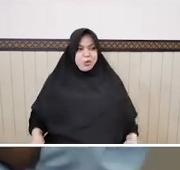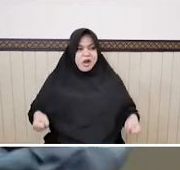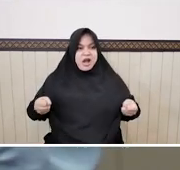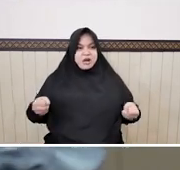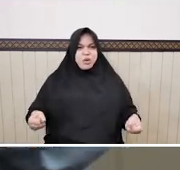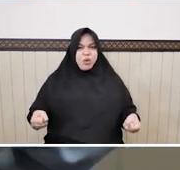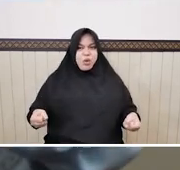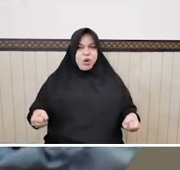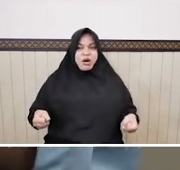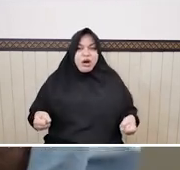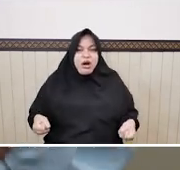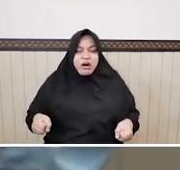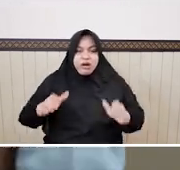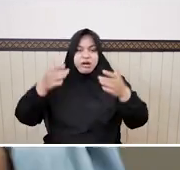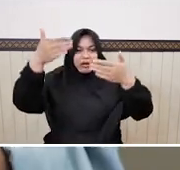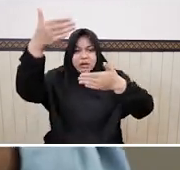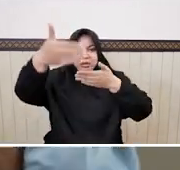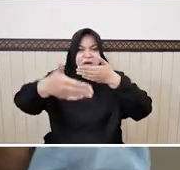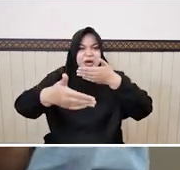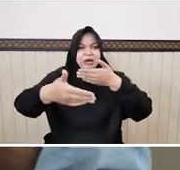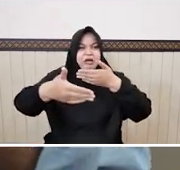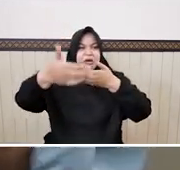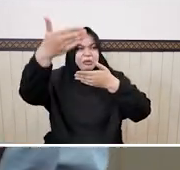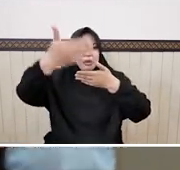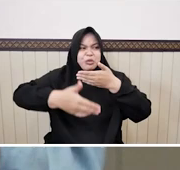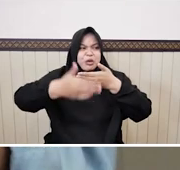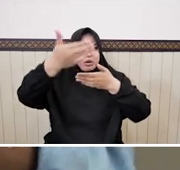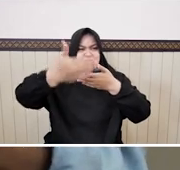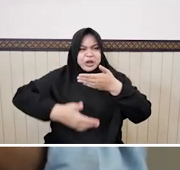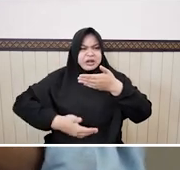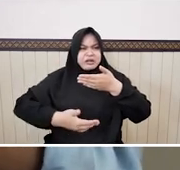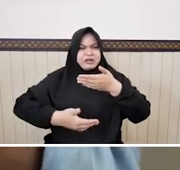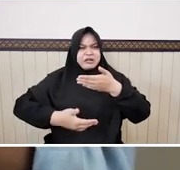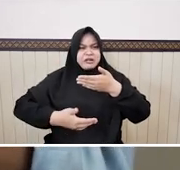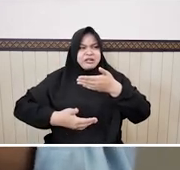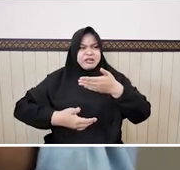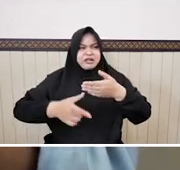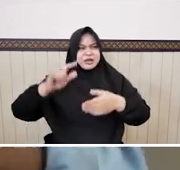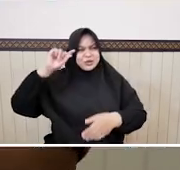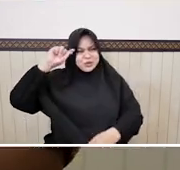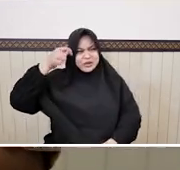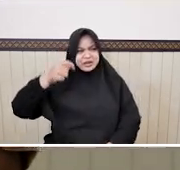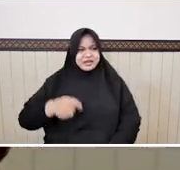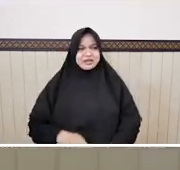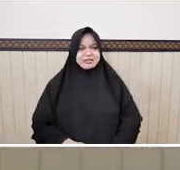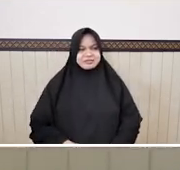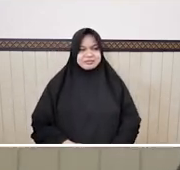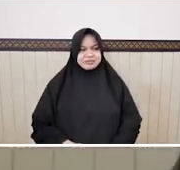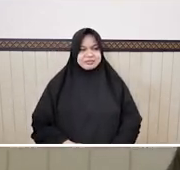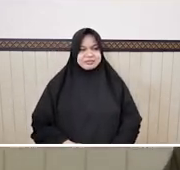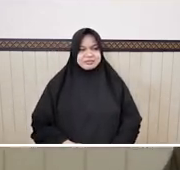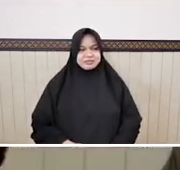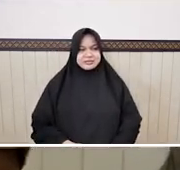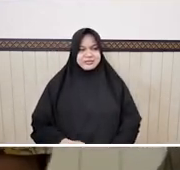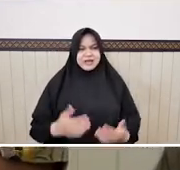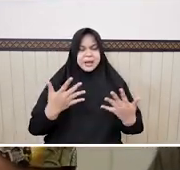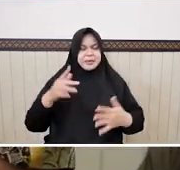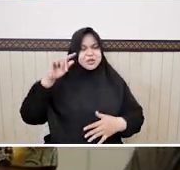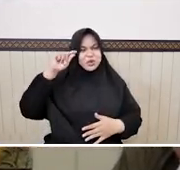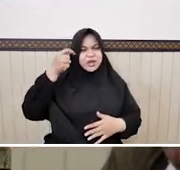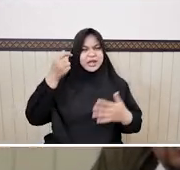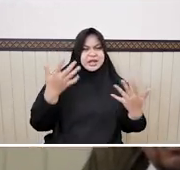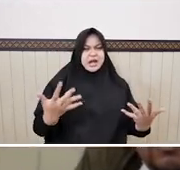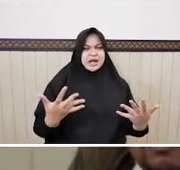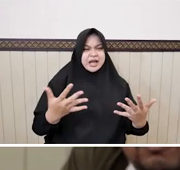dimuka Oke bukan di mohon maaf di alat kelaminnya gitu saya Jakarta enggak nyampe bisa Itu masalahnya apa sih susahnya